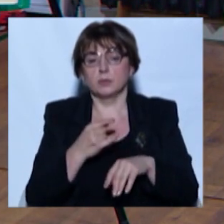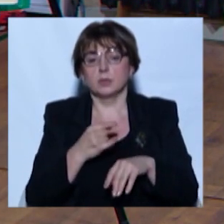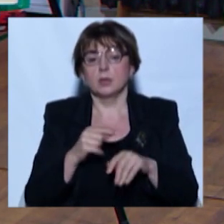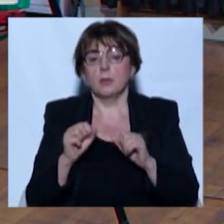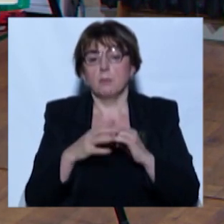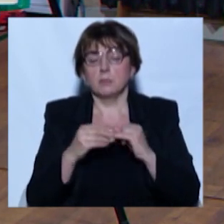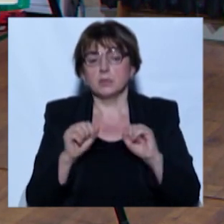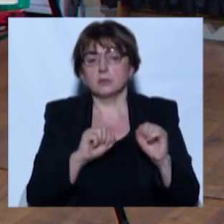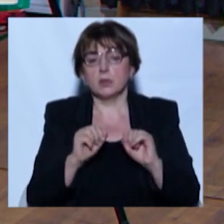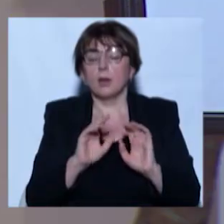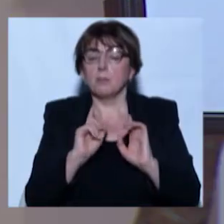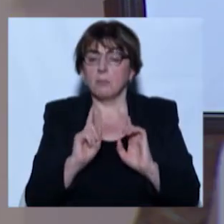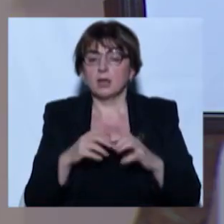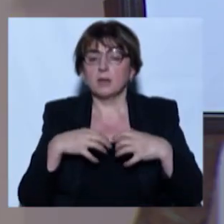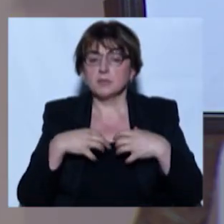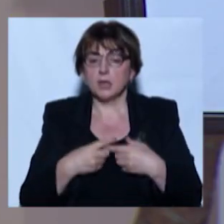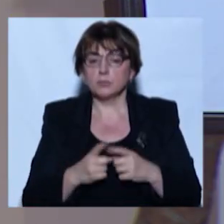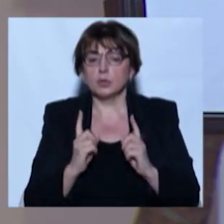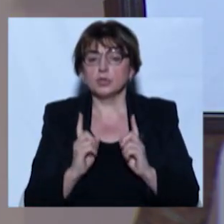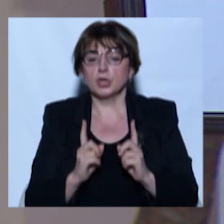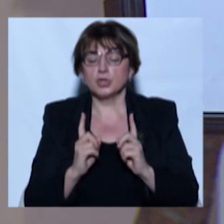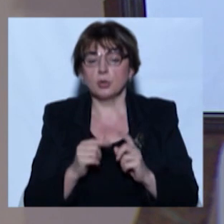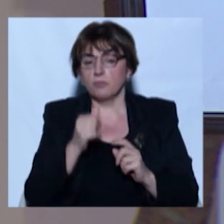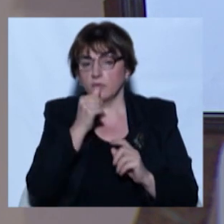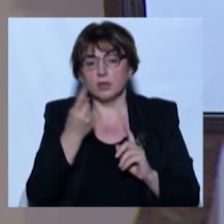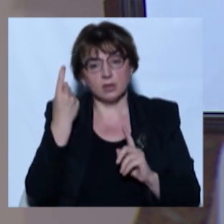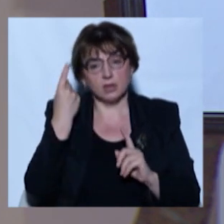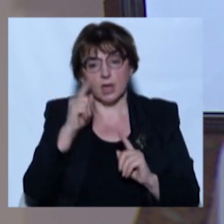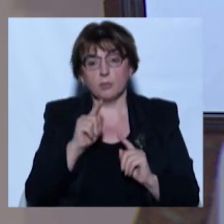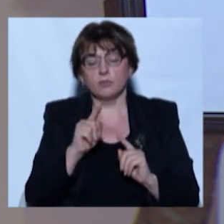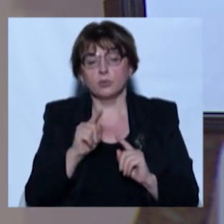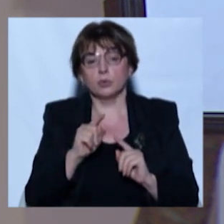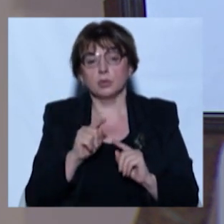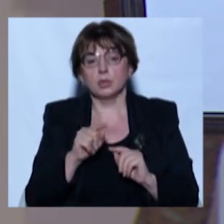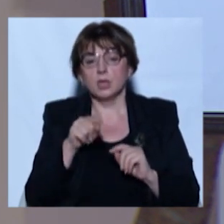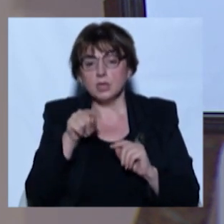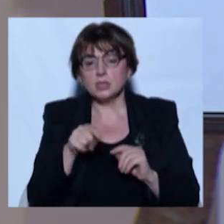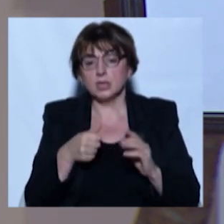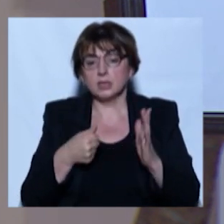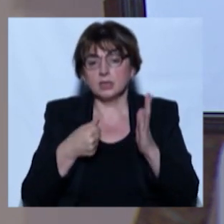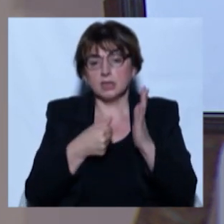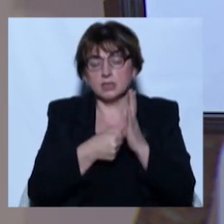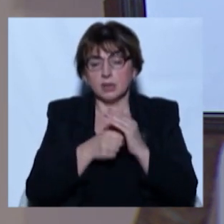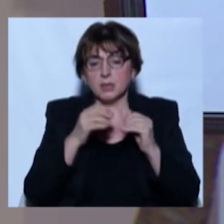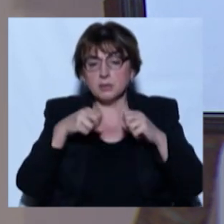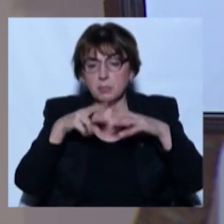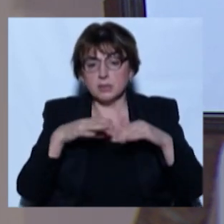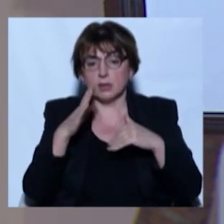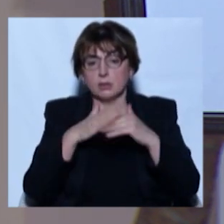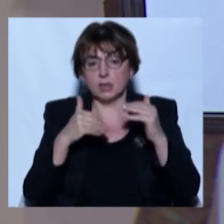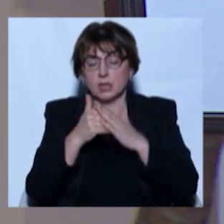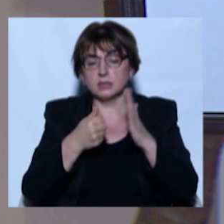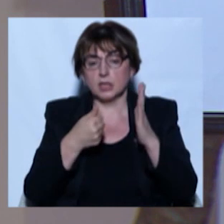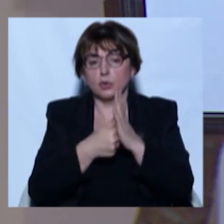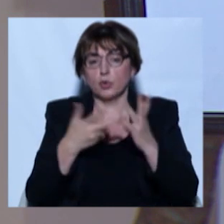სამწუხაროდ ჯერჯერობით ჩვენ ვერ გამოვიგონეთ ისეთი ხელსაწყო და აპარატურა, რომელიც